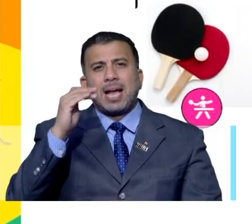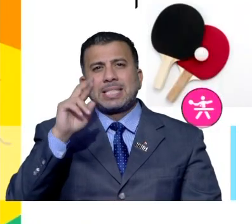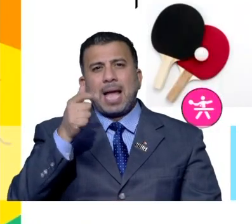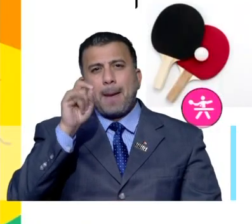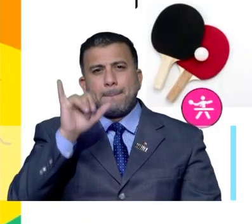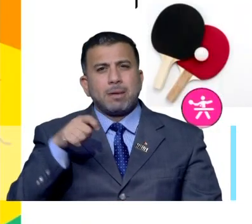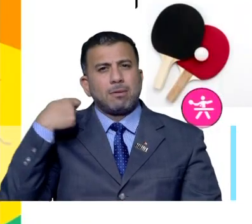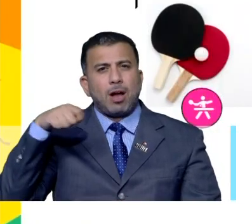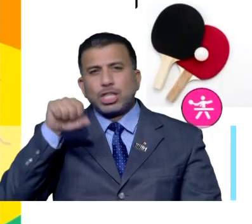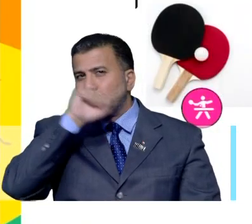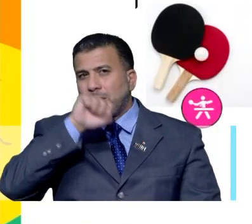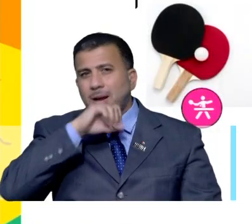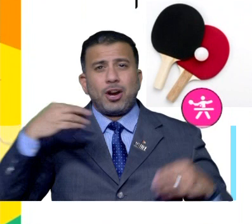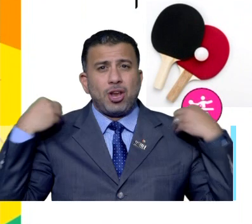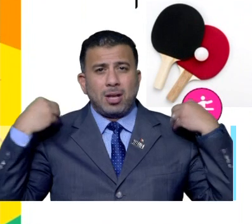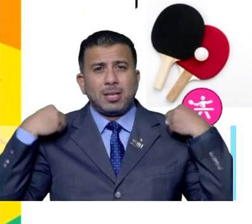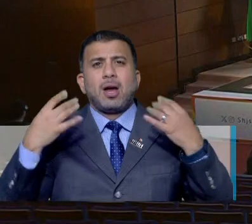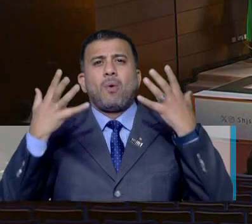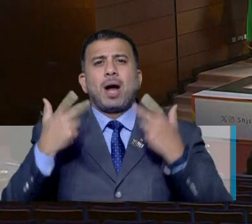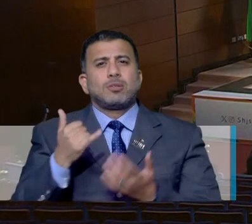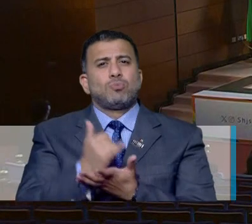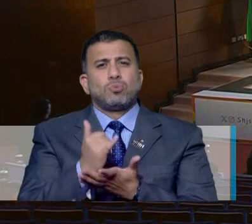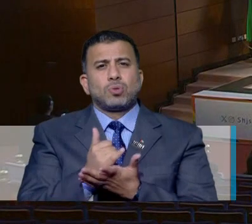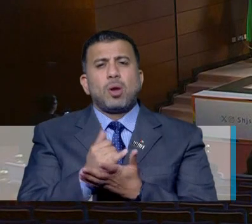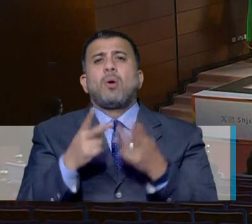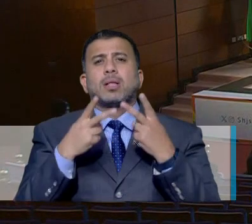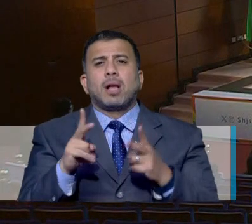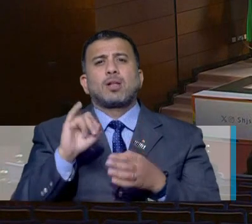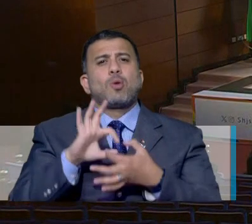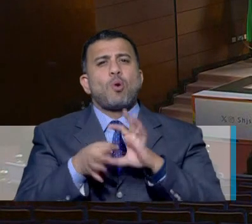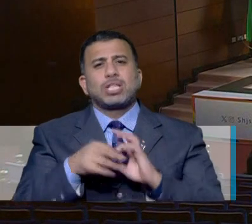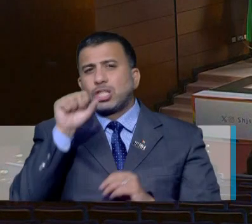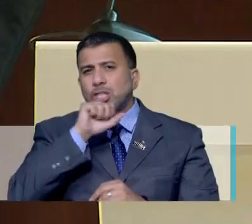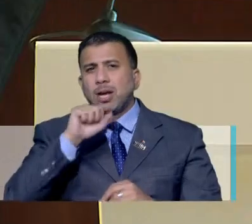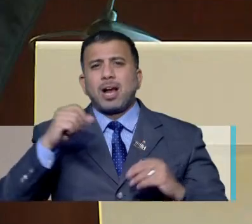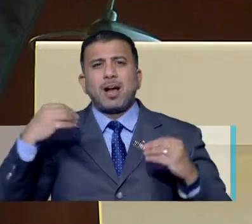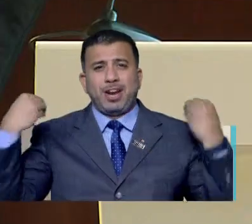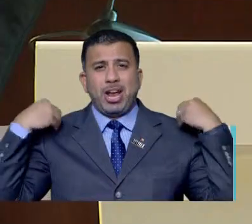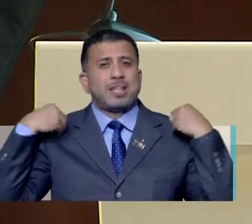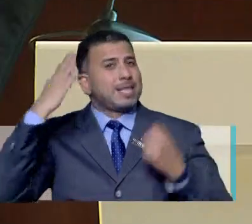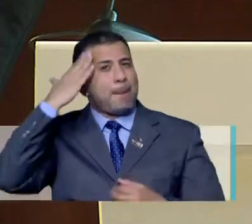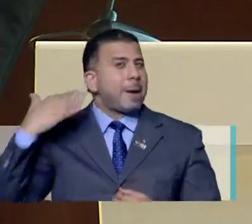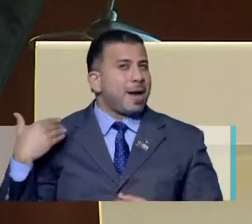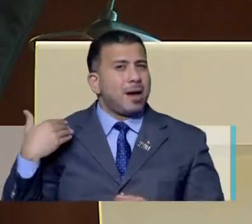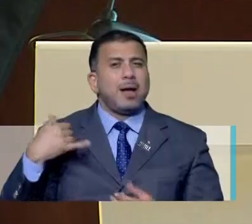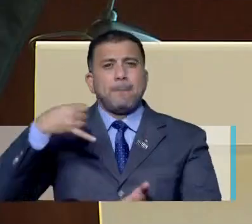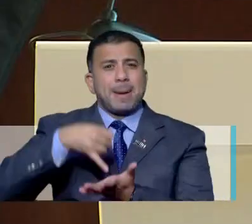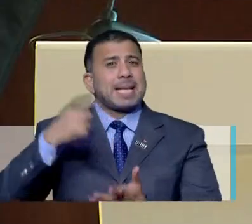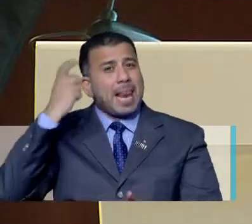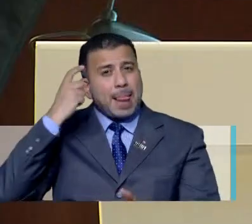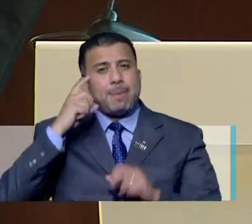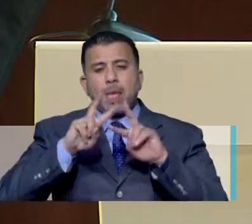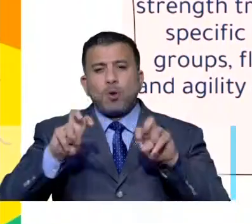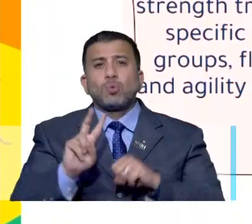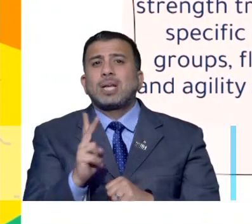رئيس مجلس الشارقه الرياضي وعدد من المسؤولين هذا واطلقت مؤسسه الشارقه لرياضه المراه